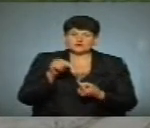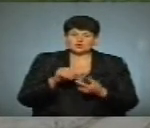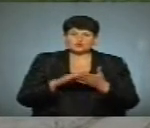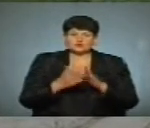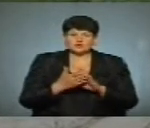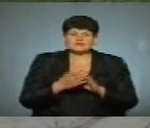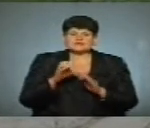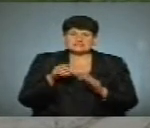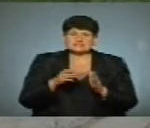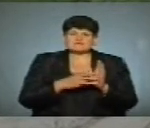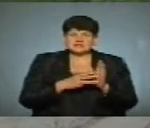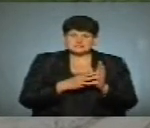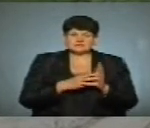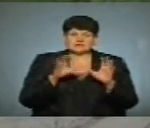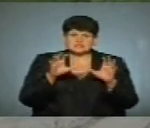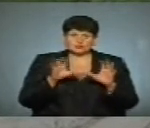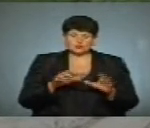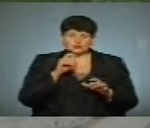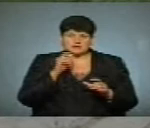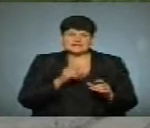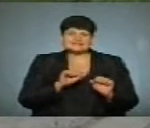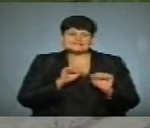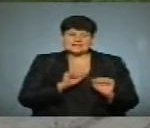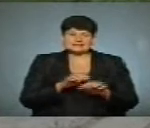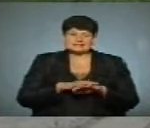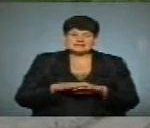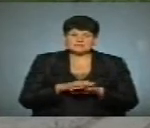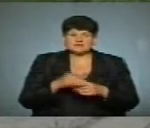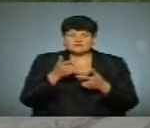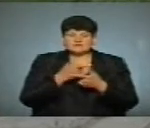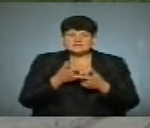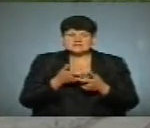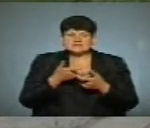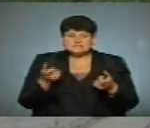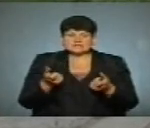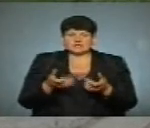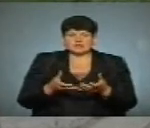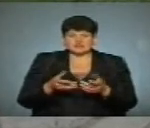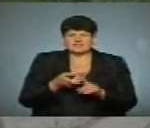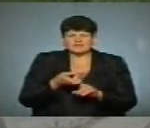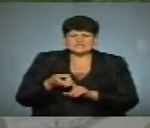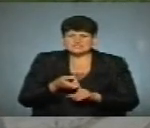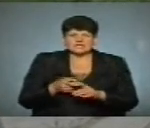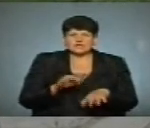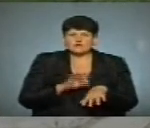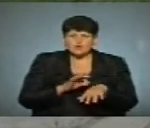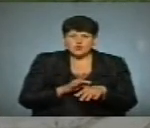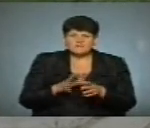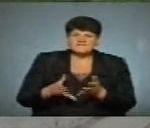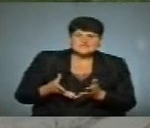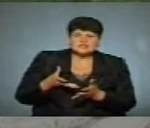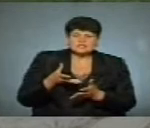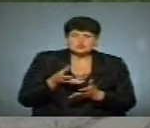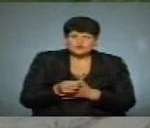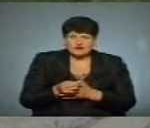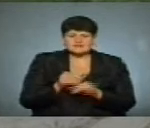статті 8 Закону України про захист населення від інфекційних хвороб, фінансування профілактичних та протиепідемічних заходів, зокрема